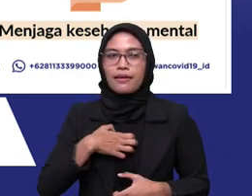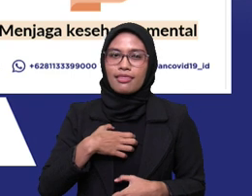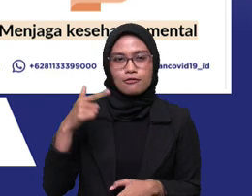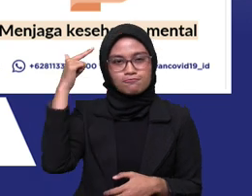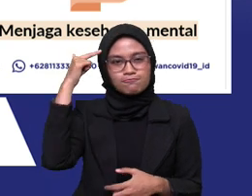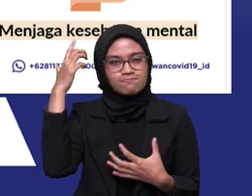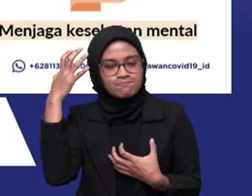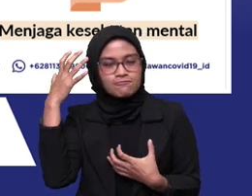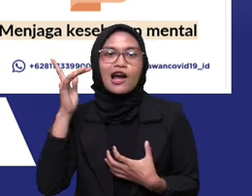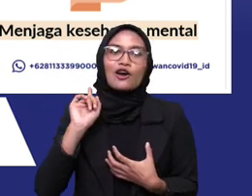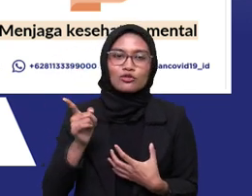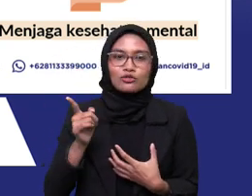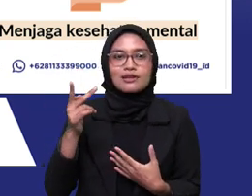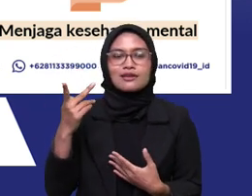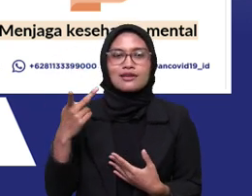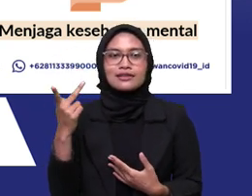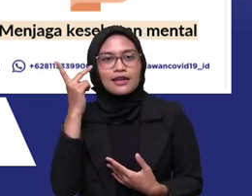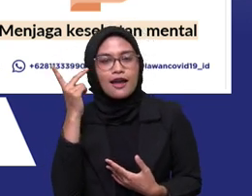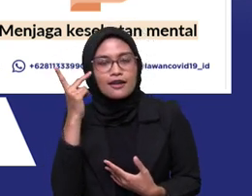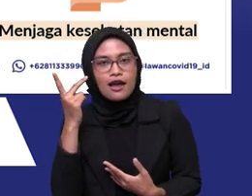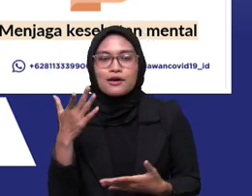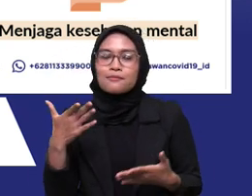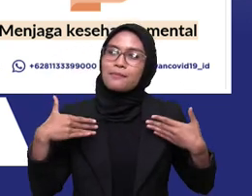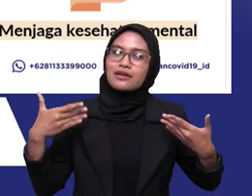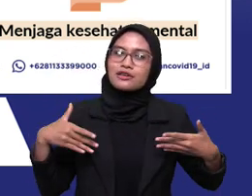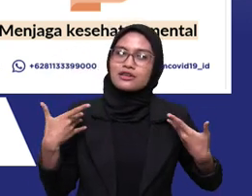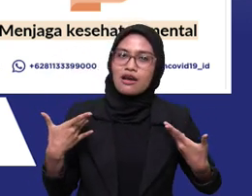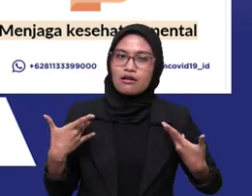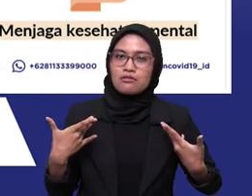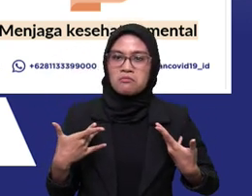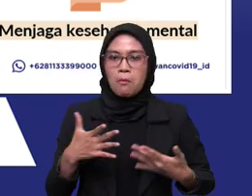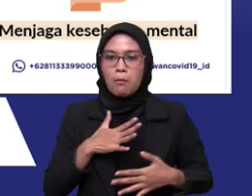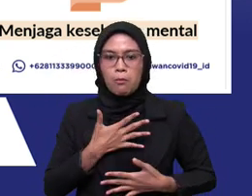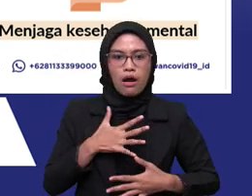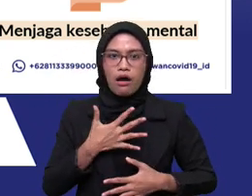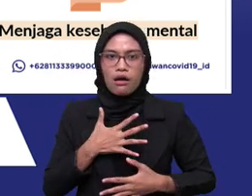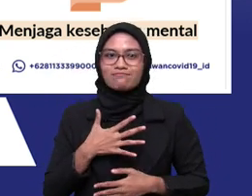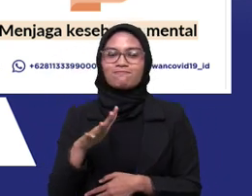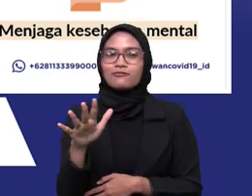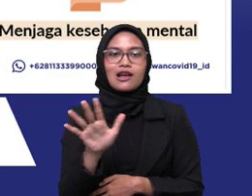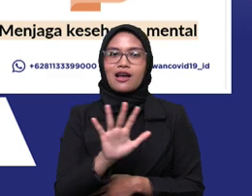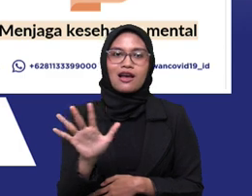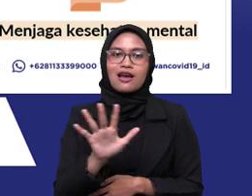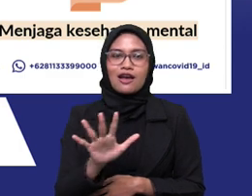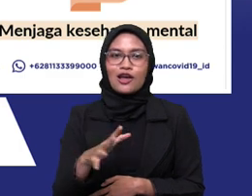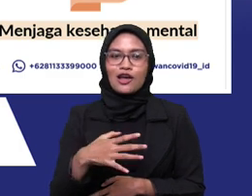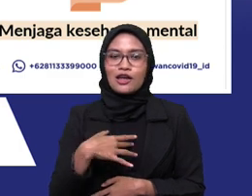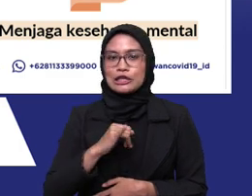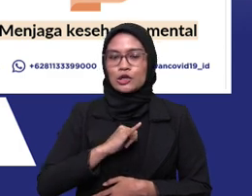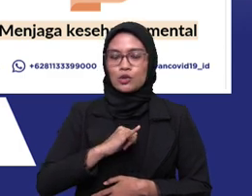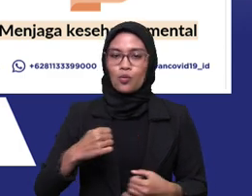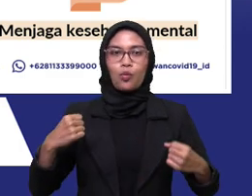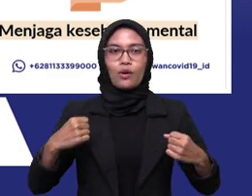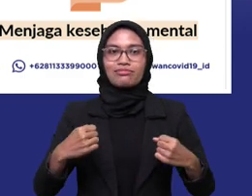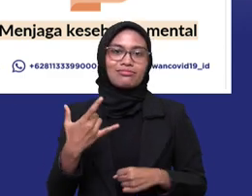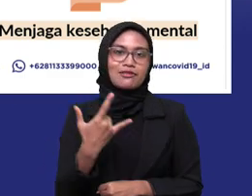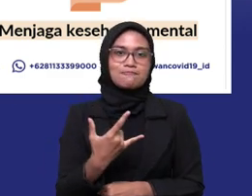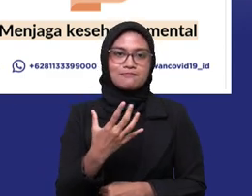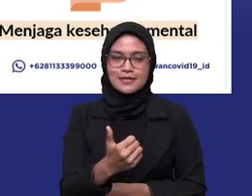senantiasa bahagia dan tidak dalam keadaan panik berlebihan agar imunitas tubuh kita tetap